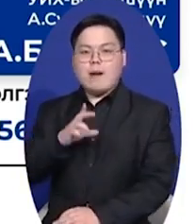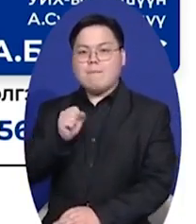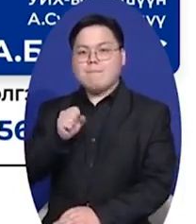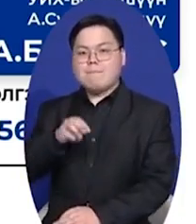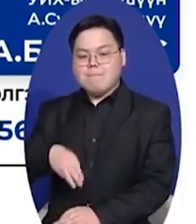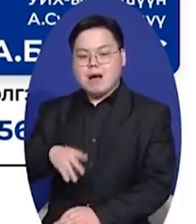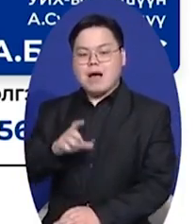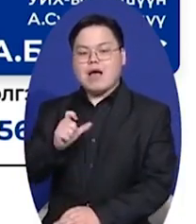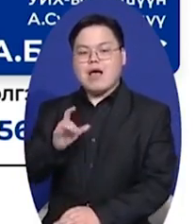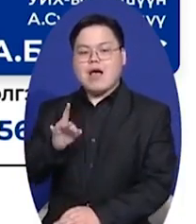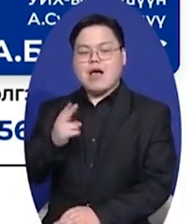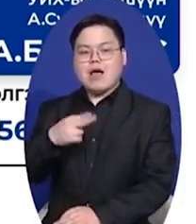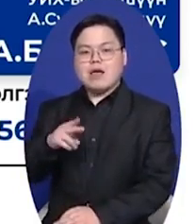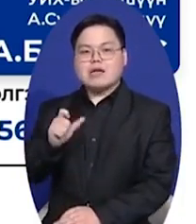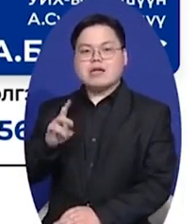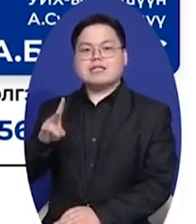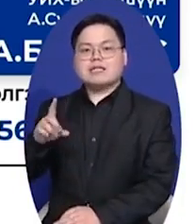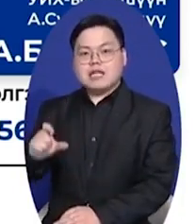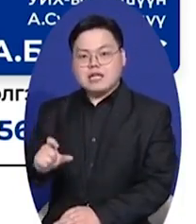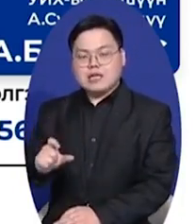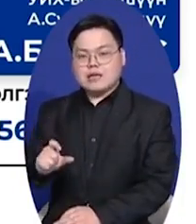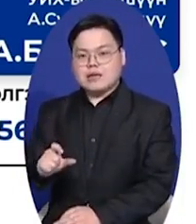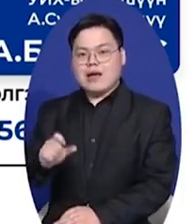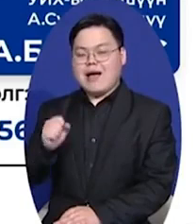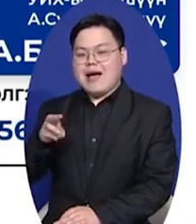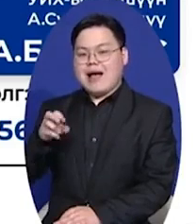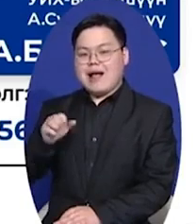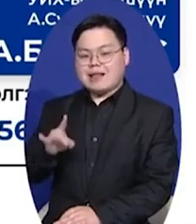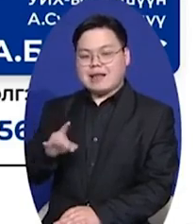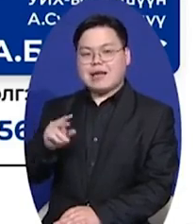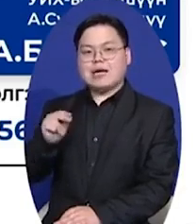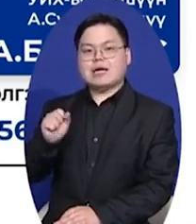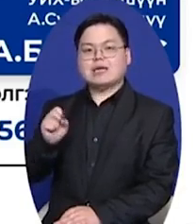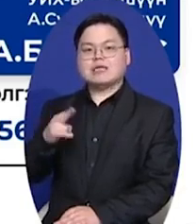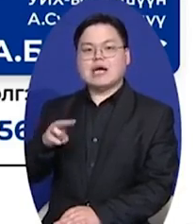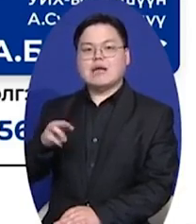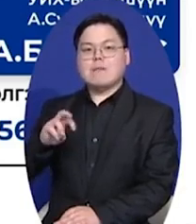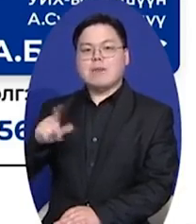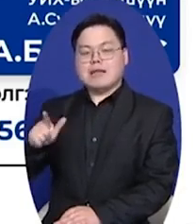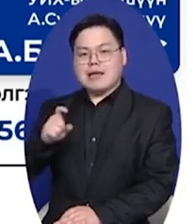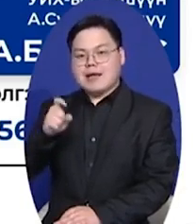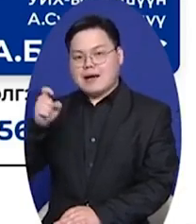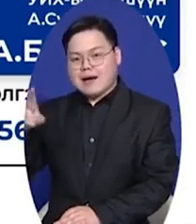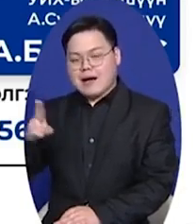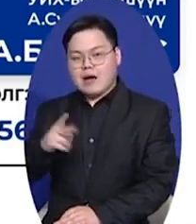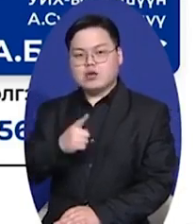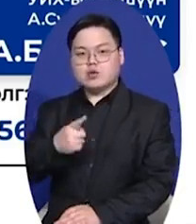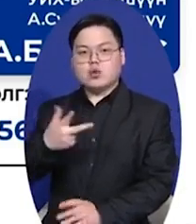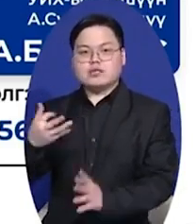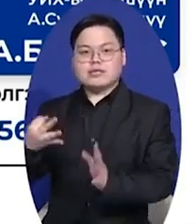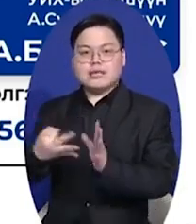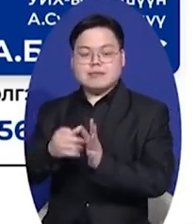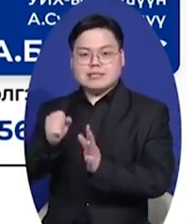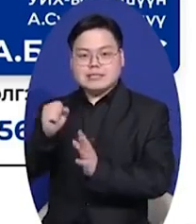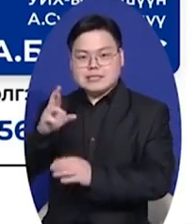Батард нь Бадман Мөвгийн Батард нь Ахтар Чандган хэхэк 138 сая төгрөгийн